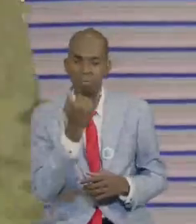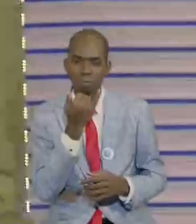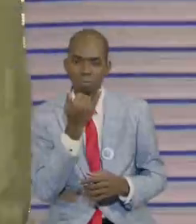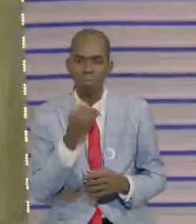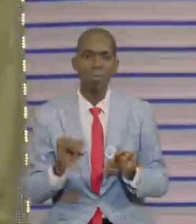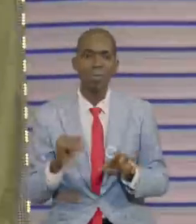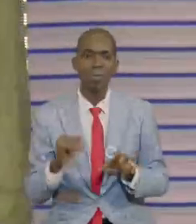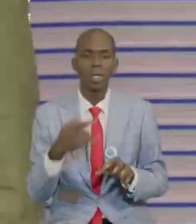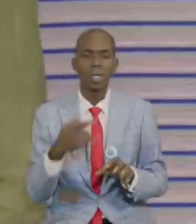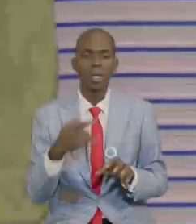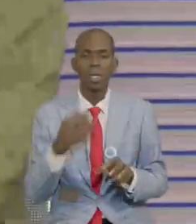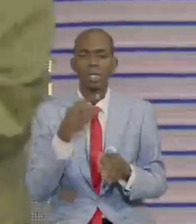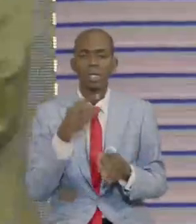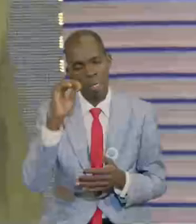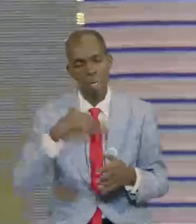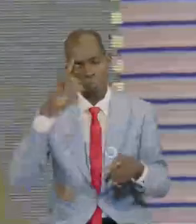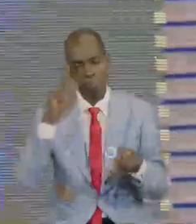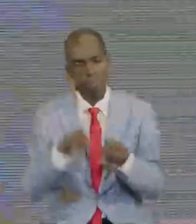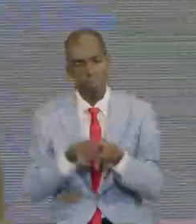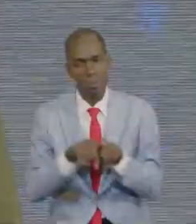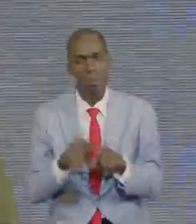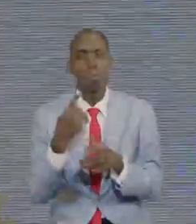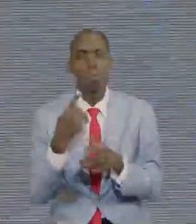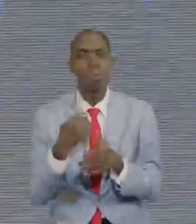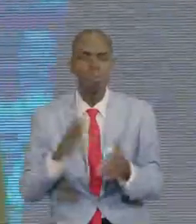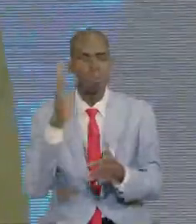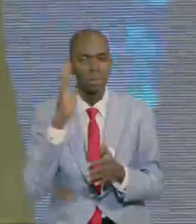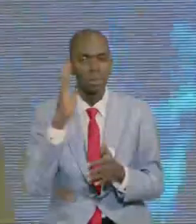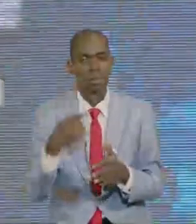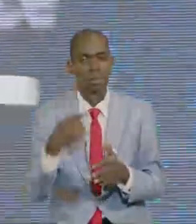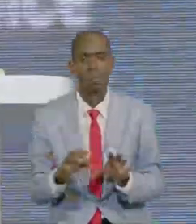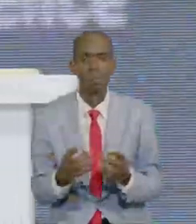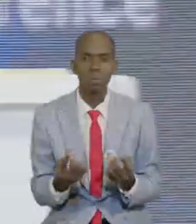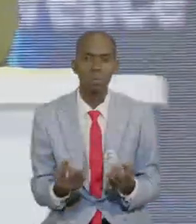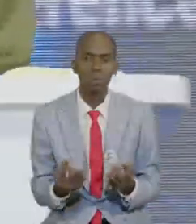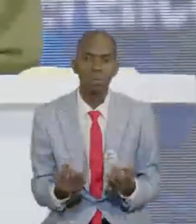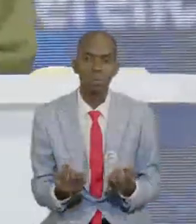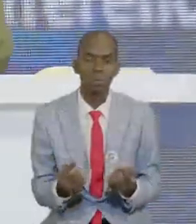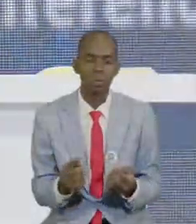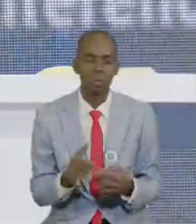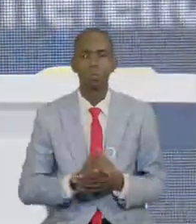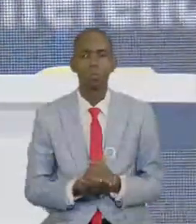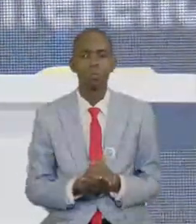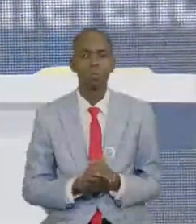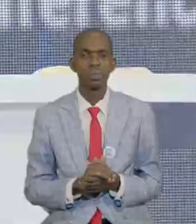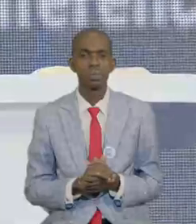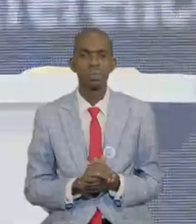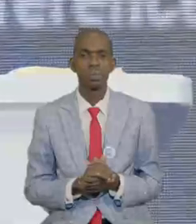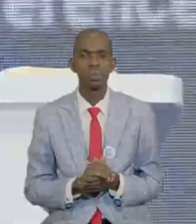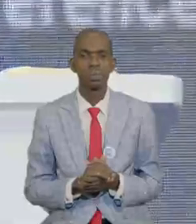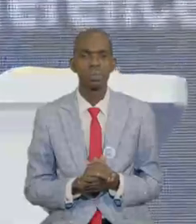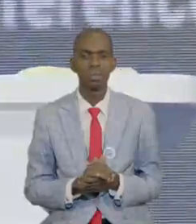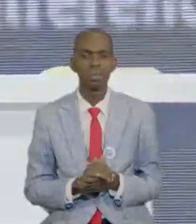brethren, what shall we do? Et Pierre, dans la puissance de l'Esprit de Dieu, a pénétré, touché leur cœur et ils étaient convaincus de leur